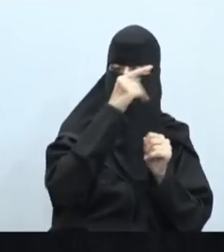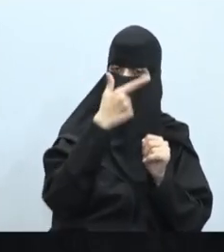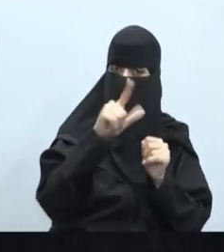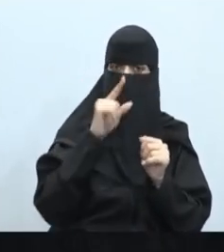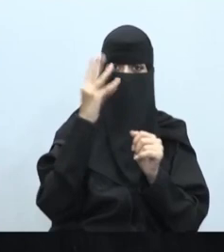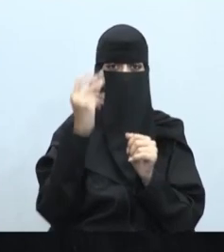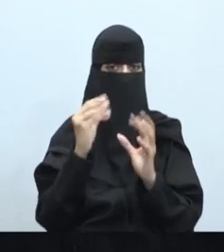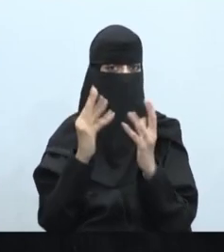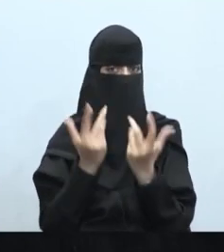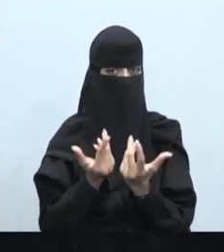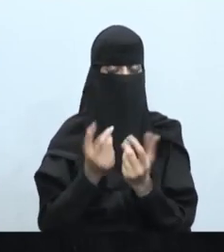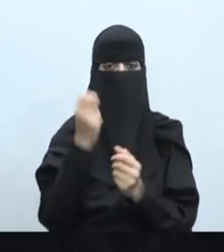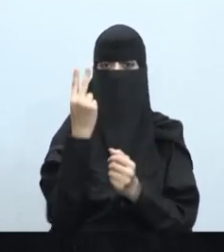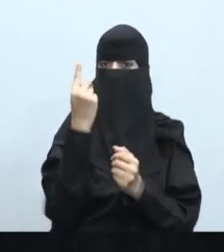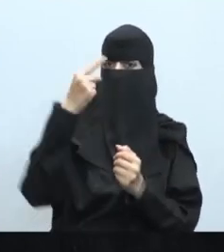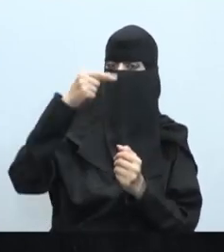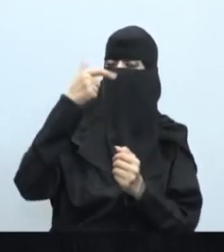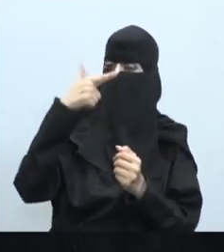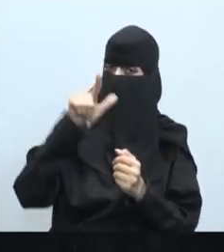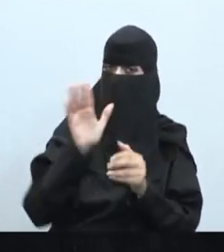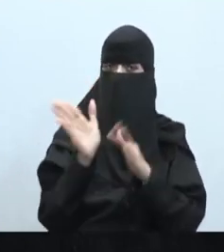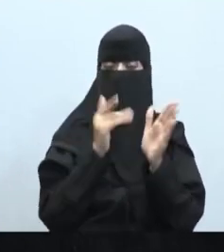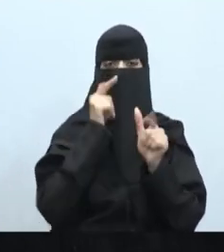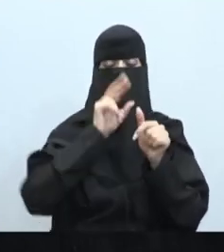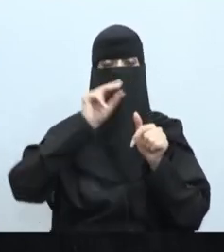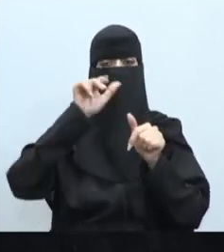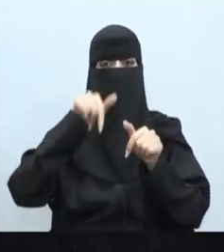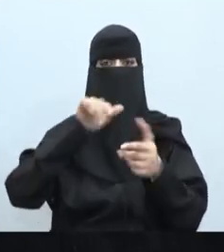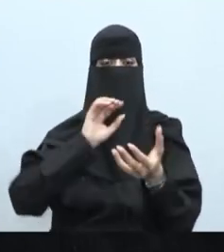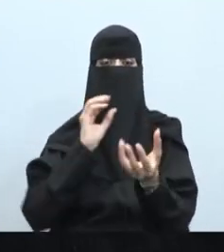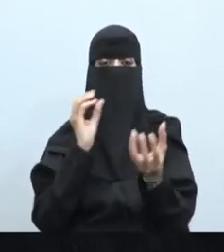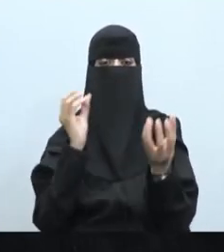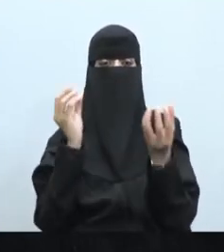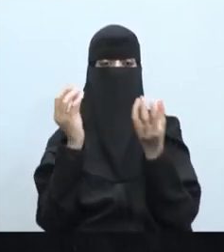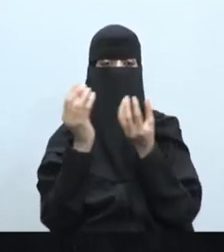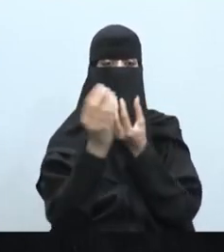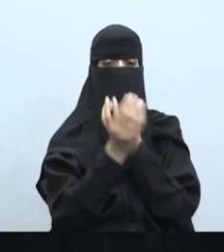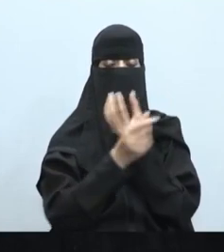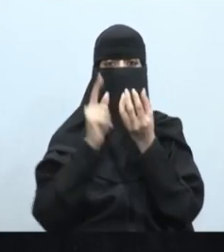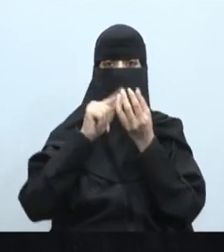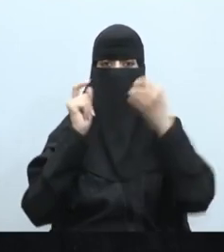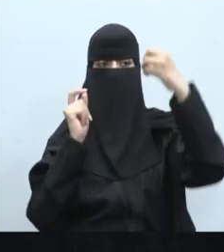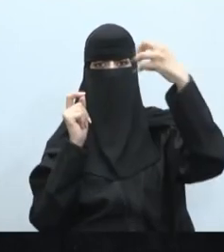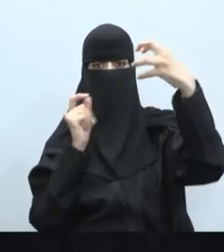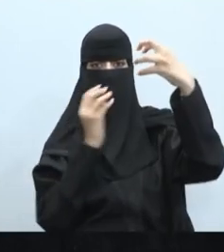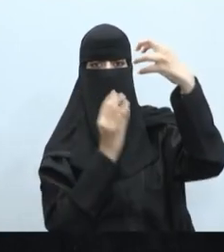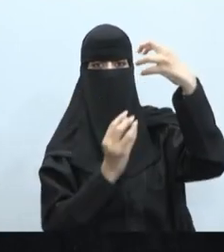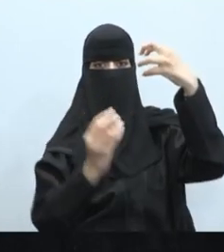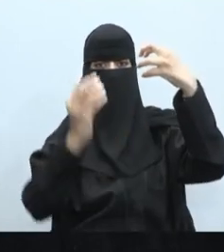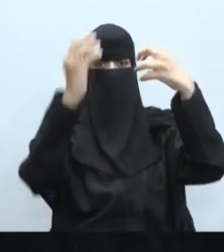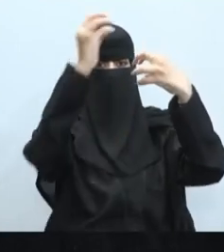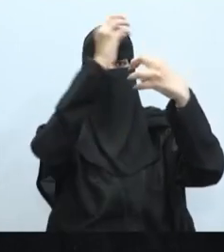البروج في السماء كان 12 برجا احسنتم وهي تدور حول الشمس بمدار محدد